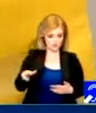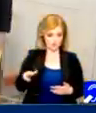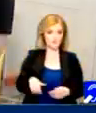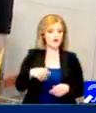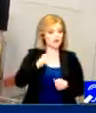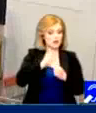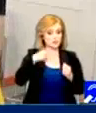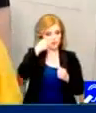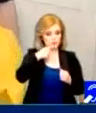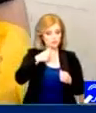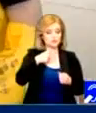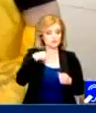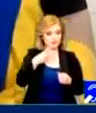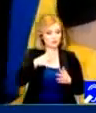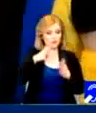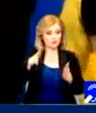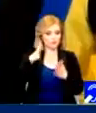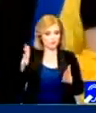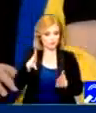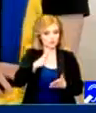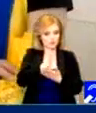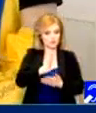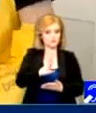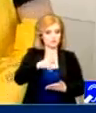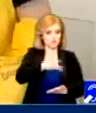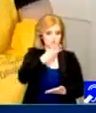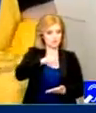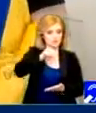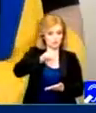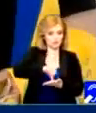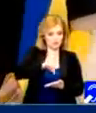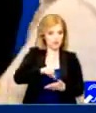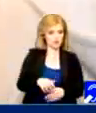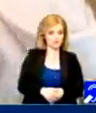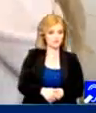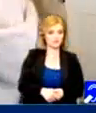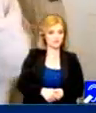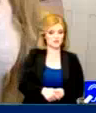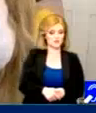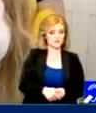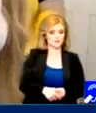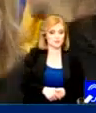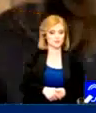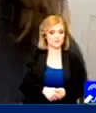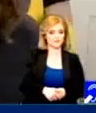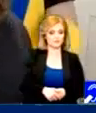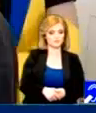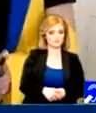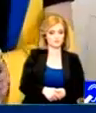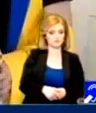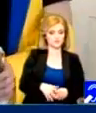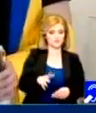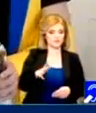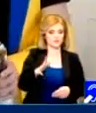creștere a cantității produselor colectate, atât prin faptul că oamenii sunt mai receptivi, dar și prin faptul că avem tot mai mulți